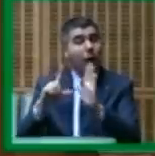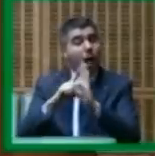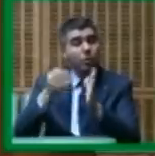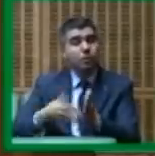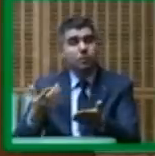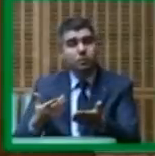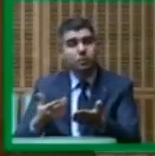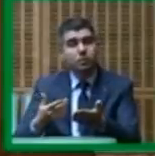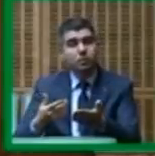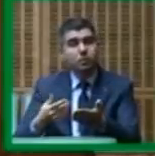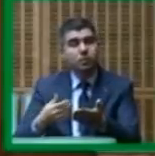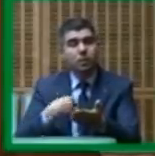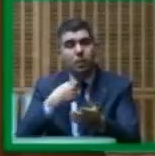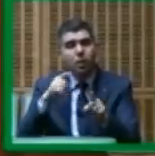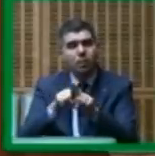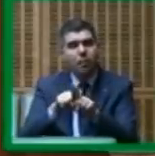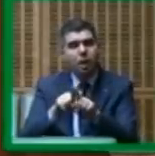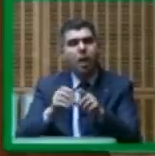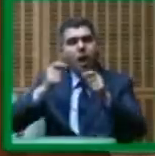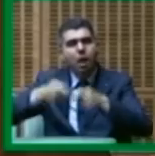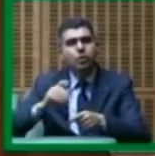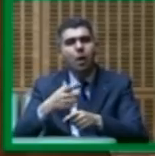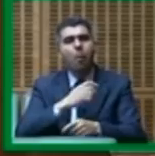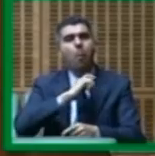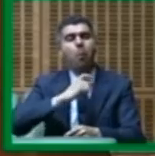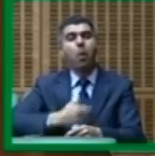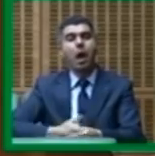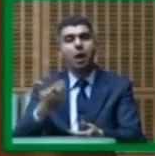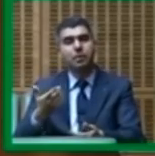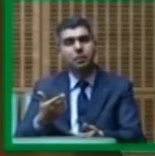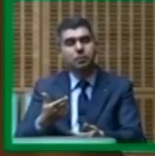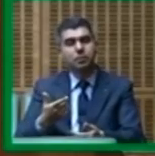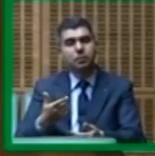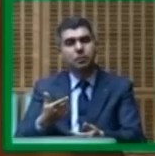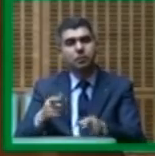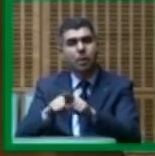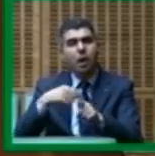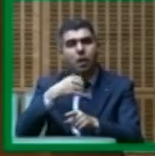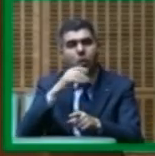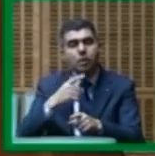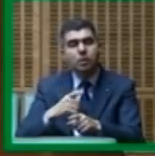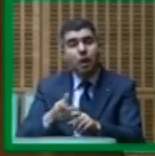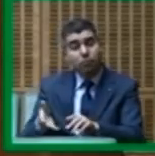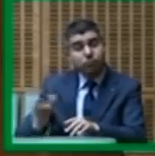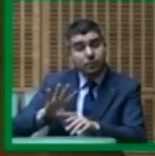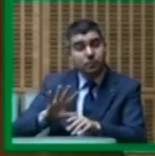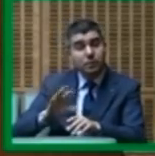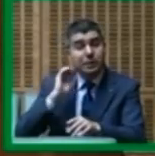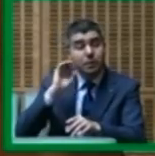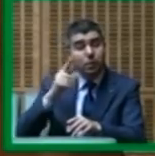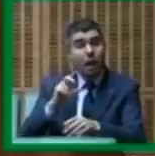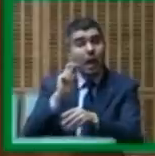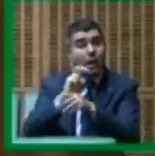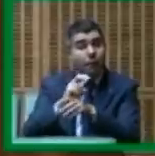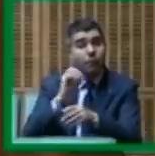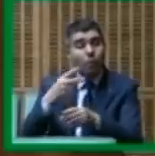لماذا سنلزمه ان يذهب عند محامي؟ المواطن من حقه يوقف يدافع على راسه فاش ما بغى. كاين مواطنين يمكن